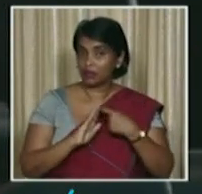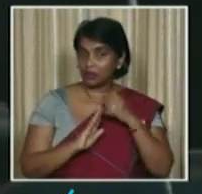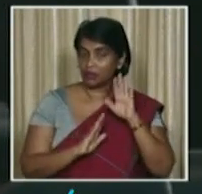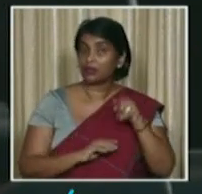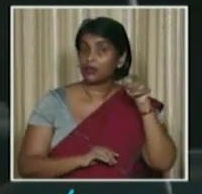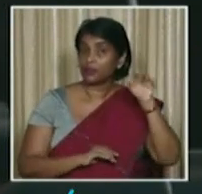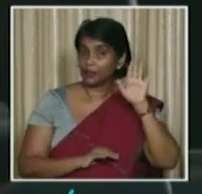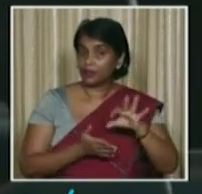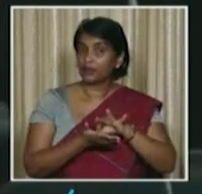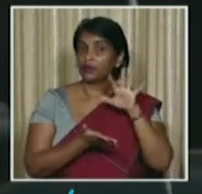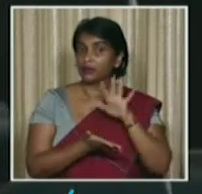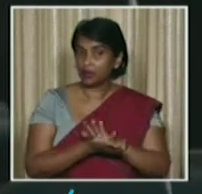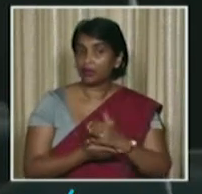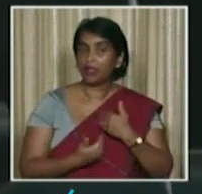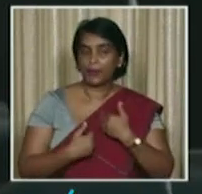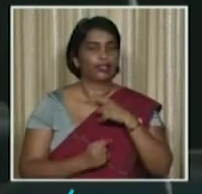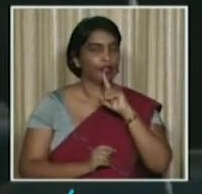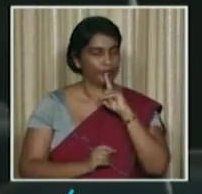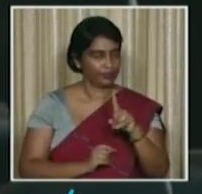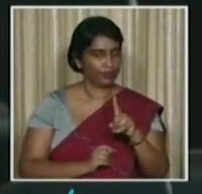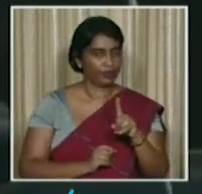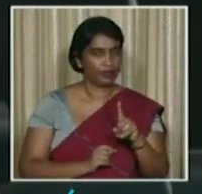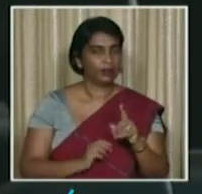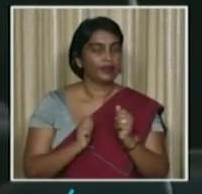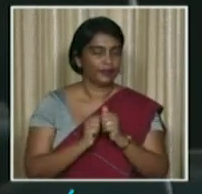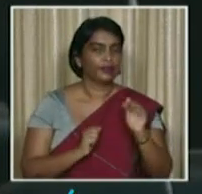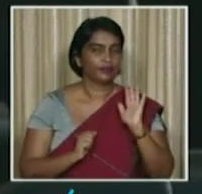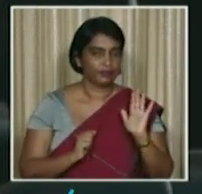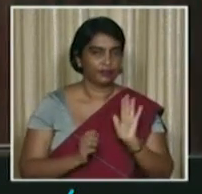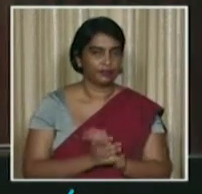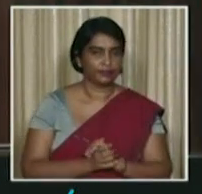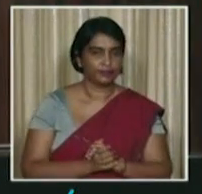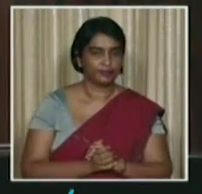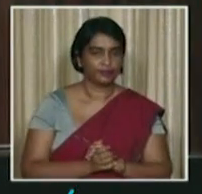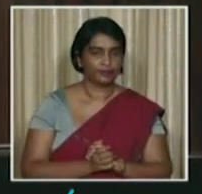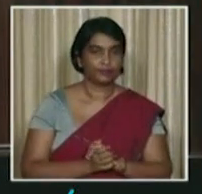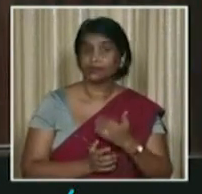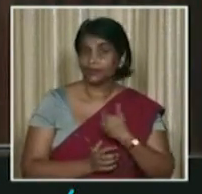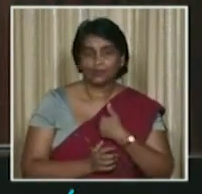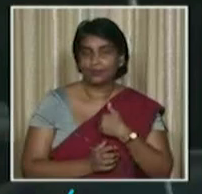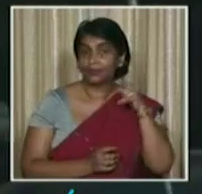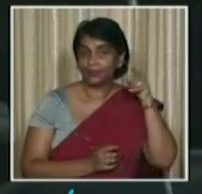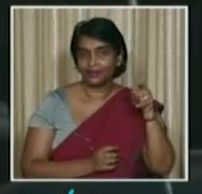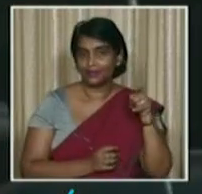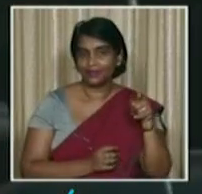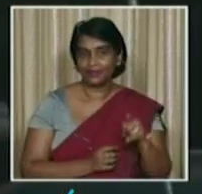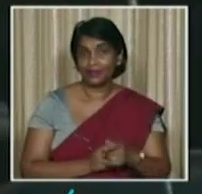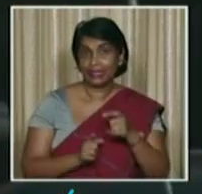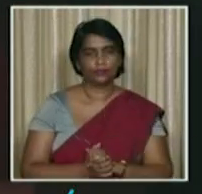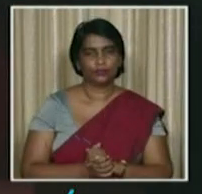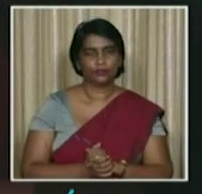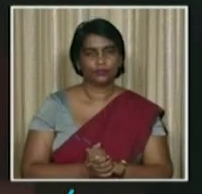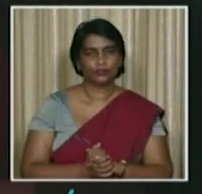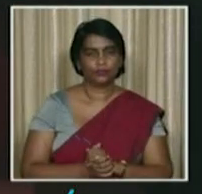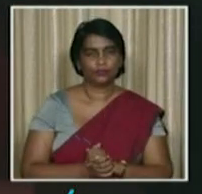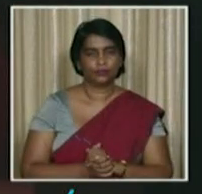ඔවුන් ගත්ත තීරණ වලට අපි ස්තුති කරා. ඒකයි කරේ. හරි බොහොම ඉස්සෙල්ලා. ඒක කිසි වෙලාවක අපි ඔවුන්ට කොන්දේසි තද කරන්න කිව්වේ නැහැ.